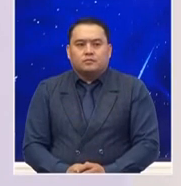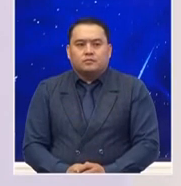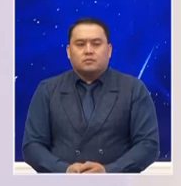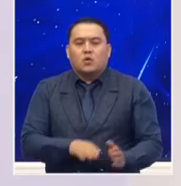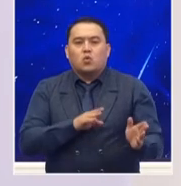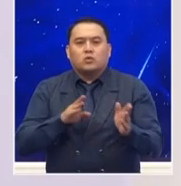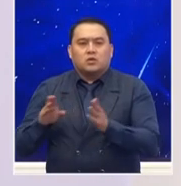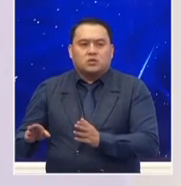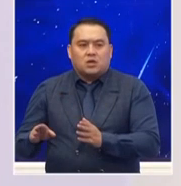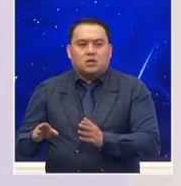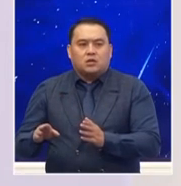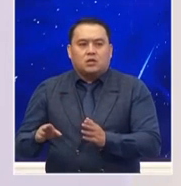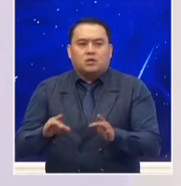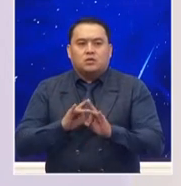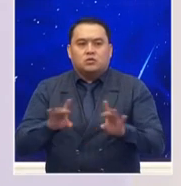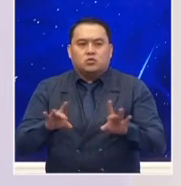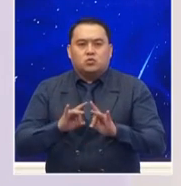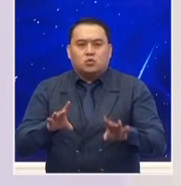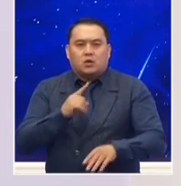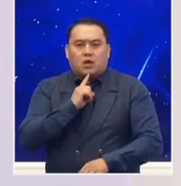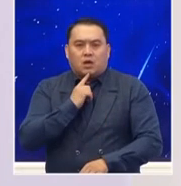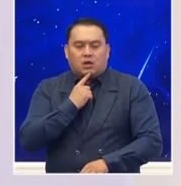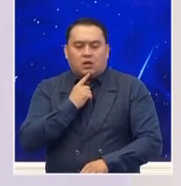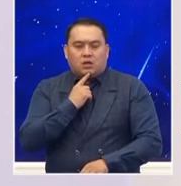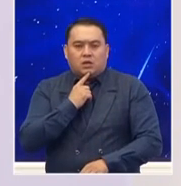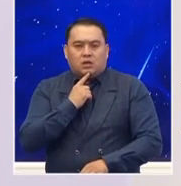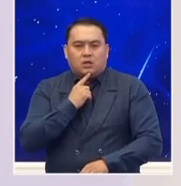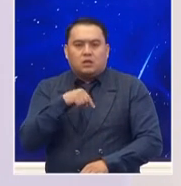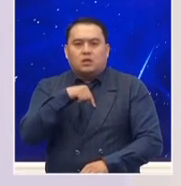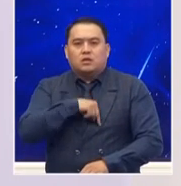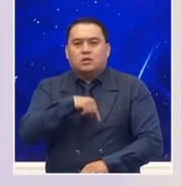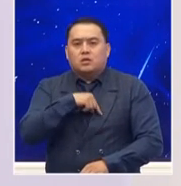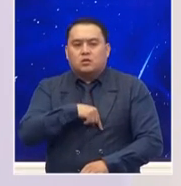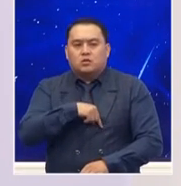шақта сөйлегеннен қиын дүние жоқ екен.